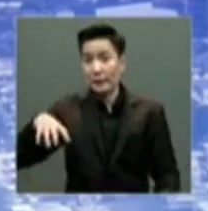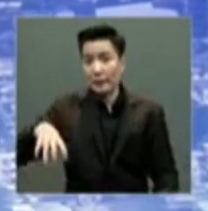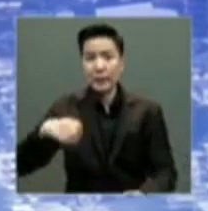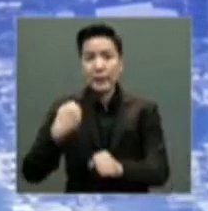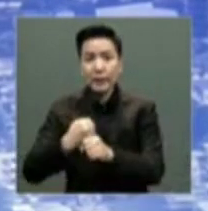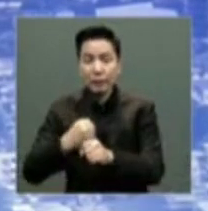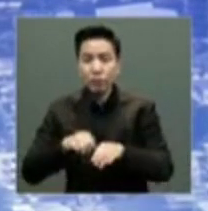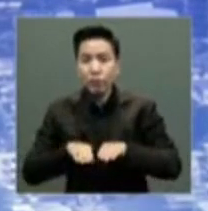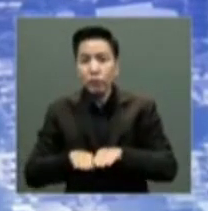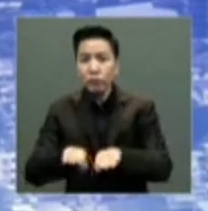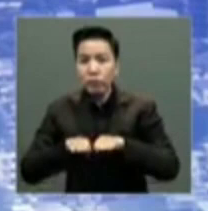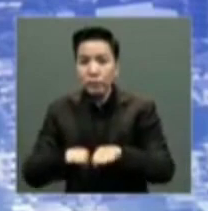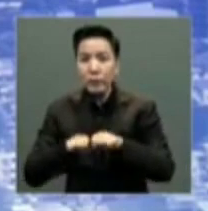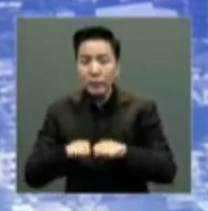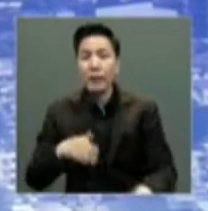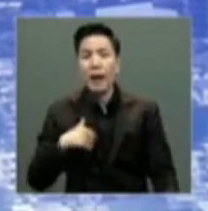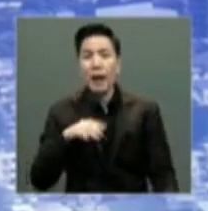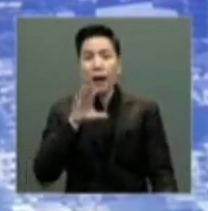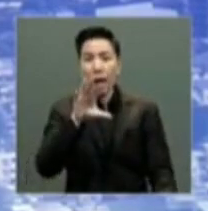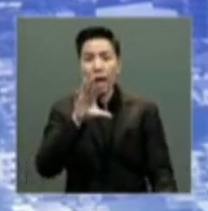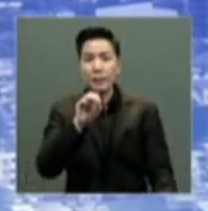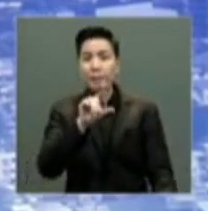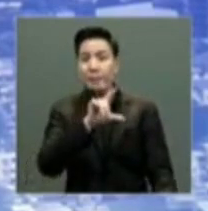ว่ามันเอ่อซักก็ได้สามารถซักได้อีกหลายๆครั้งเลยใช้ผ้าฝ้ายธรรมดาเนี่ยนะครับซึ่งตอนนี้ทางกระทรวงมหาดไทยนะครับก็ได้ทำขึ้นมา50